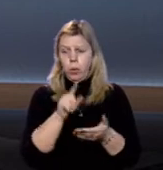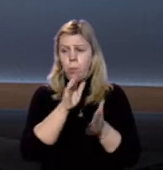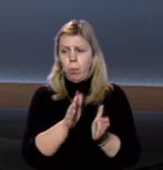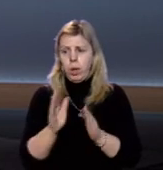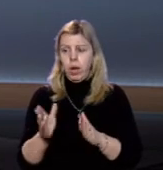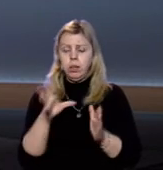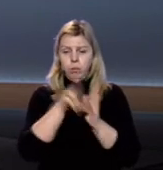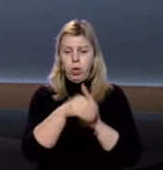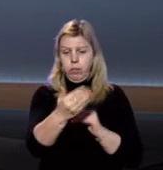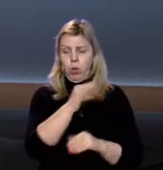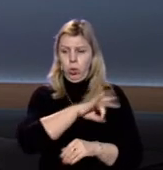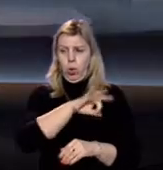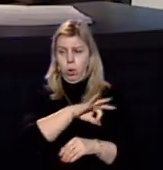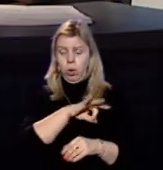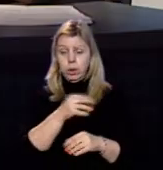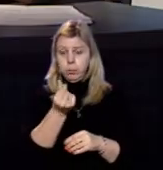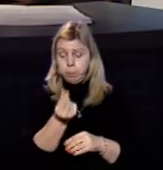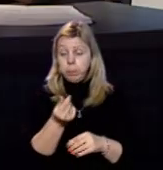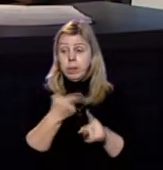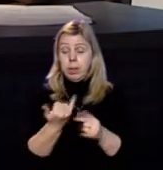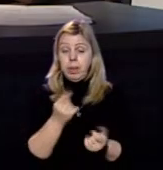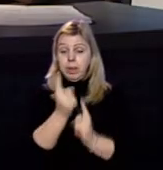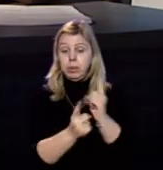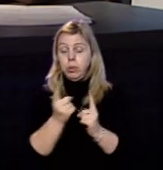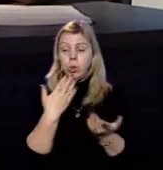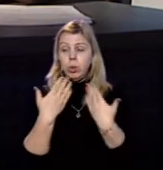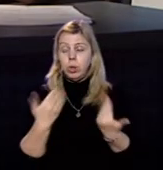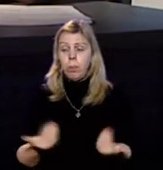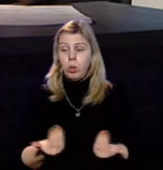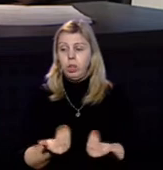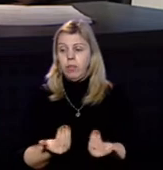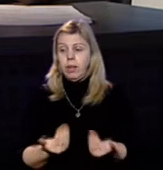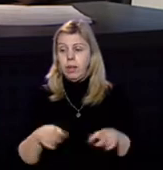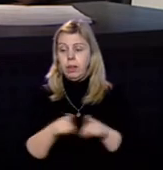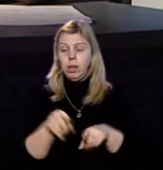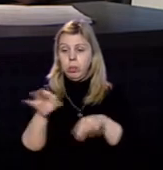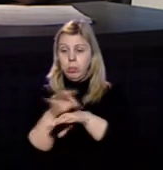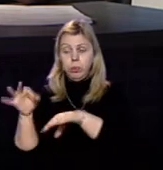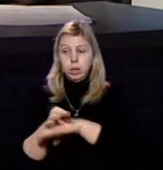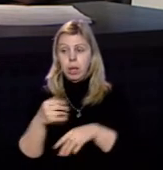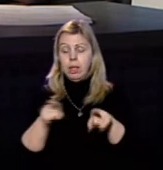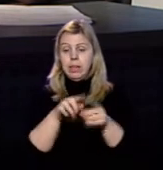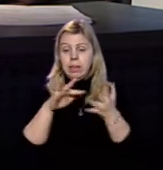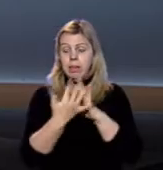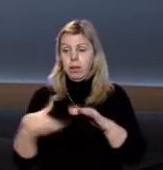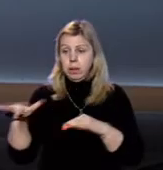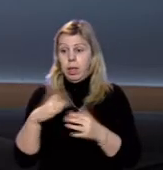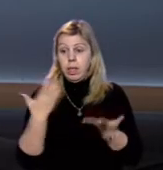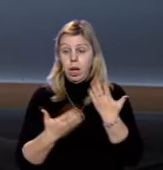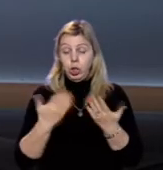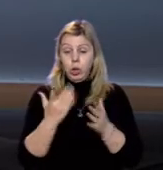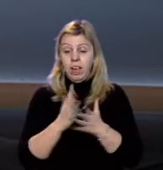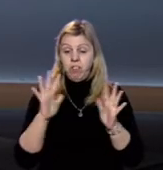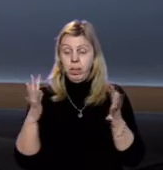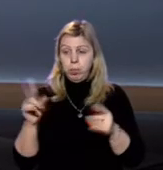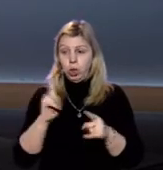порядку враховуються їхні доходи. Тепер відбулися зміни, що стосуються проживання таких чоловіка і жінки у сільській місцевості. Якщо ж є